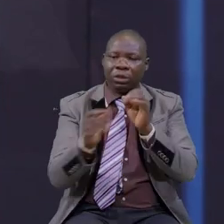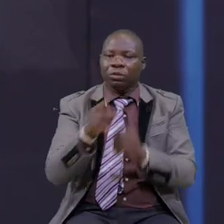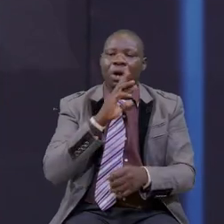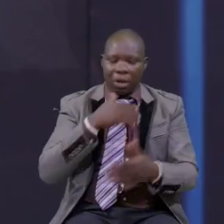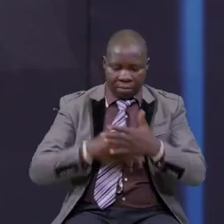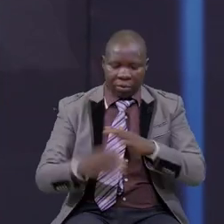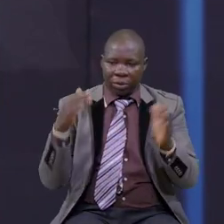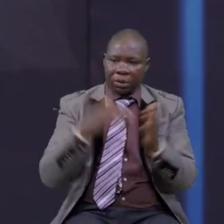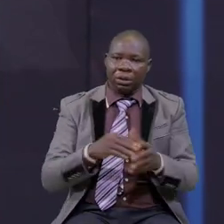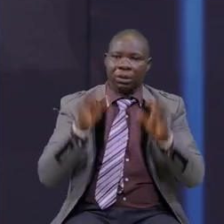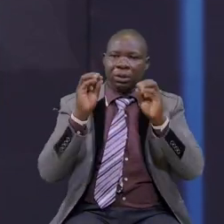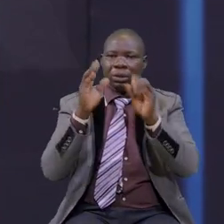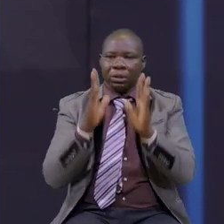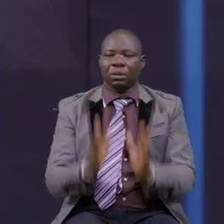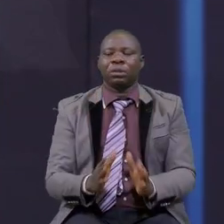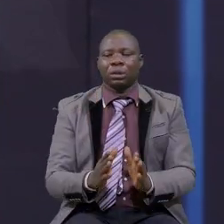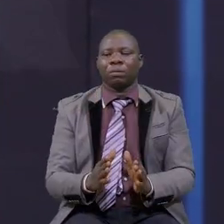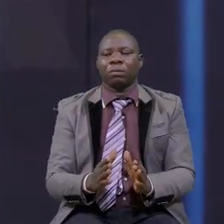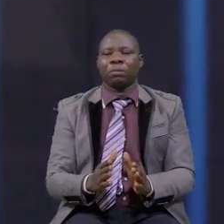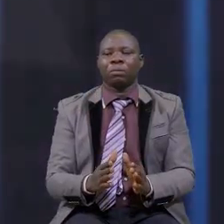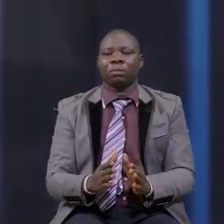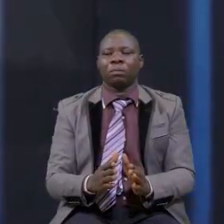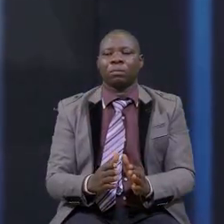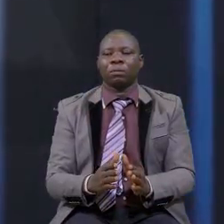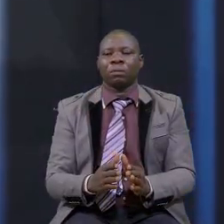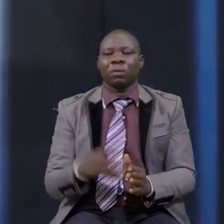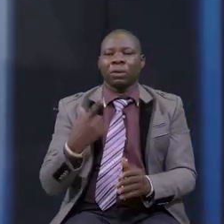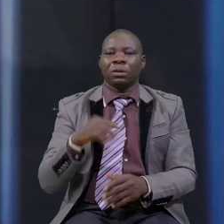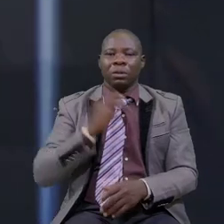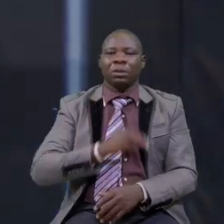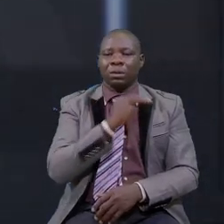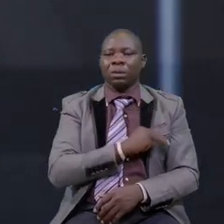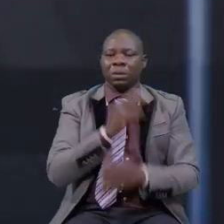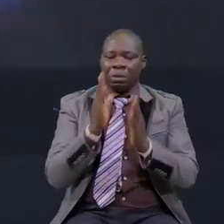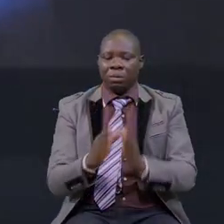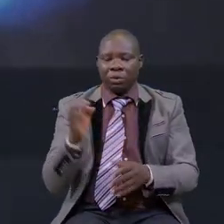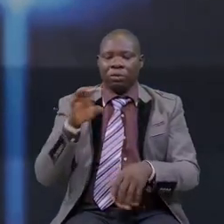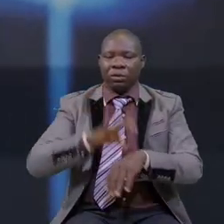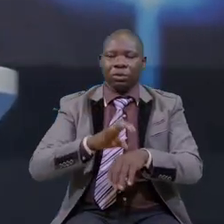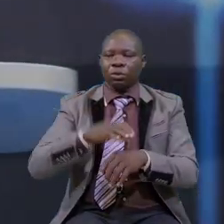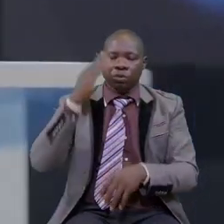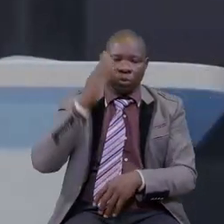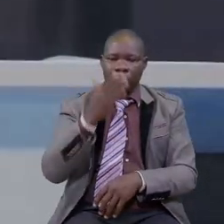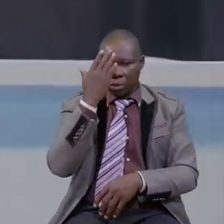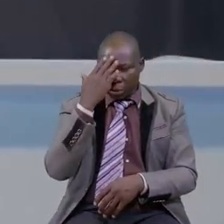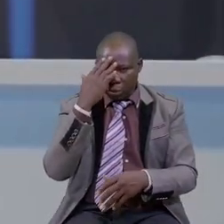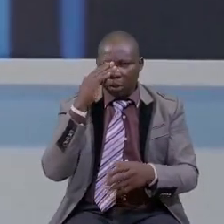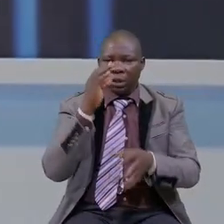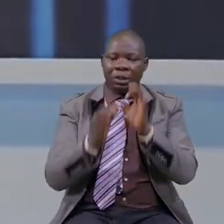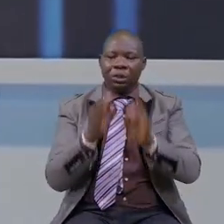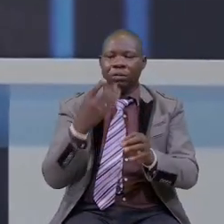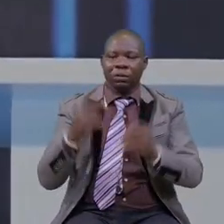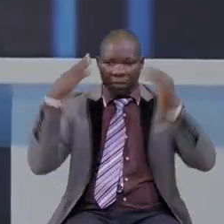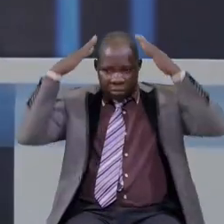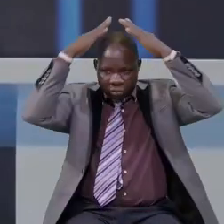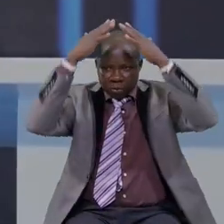né de nouveau. Ils le sauront. Les membres de votre église sauront si l'évêque